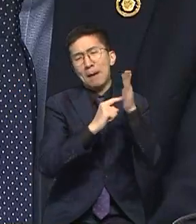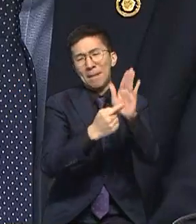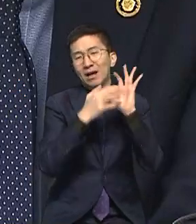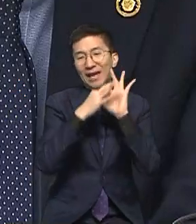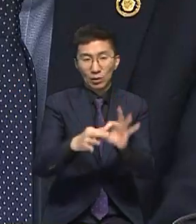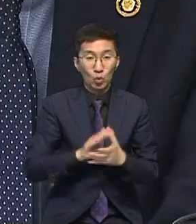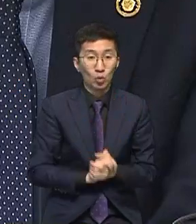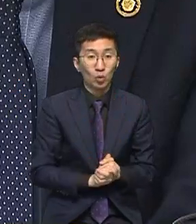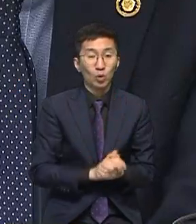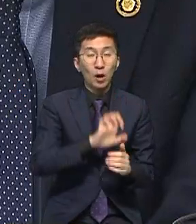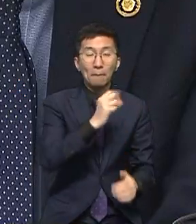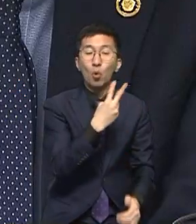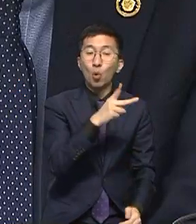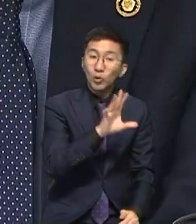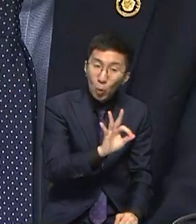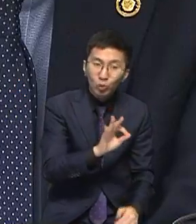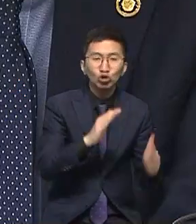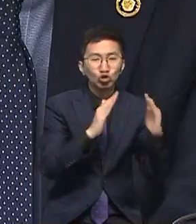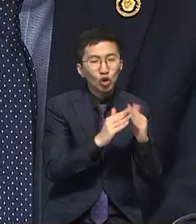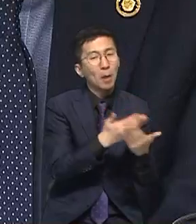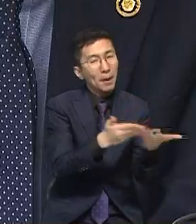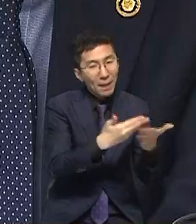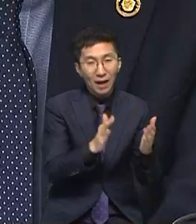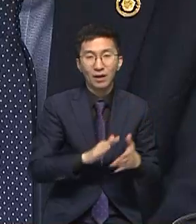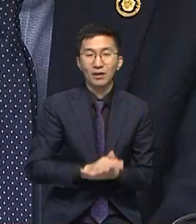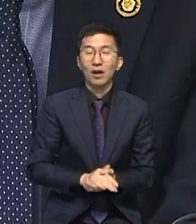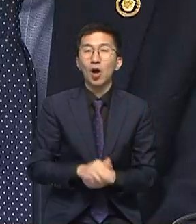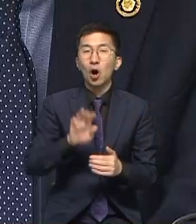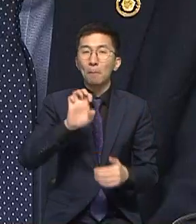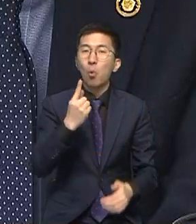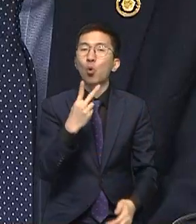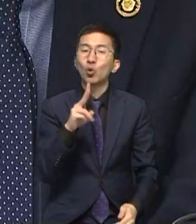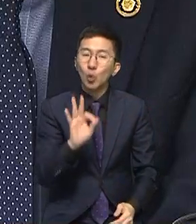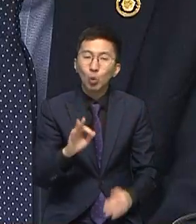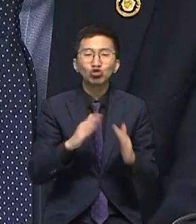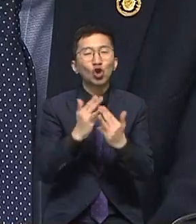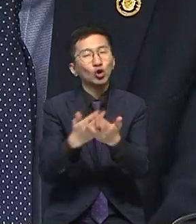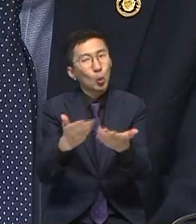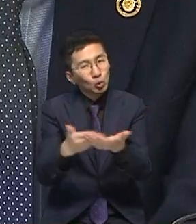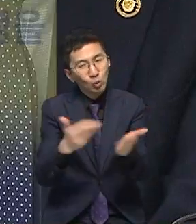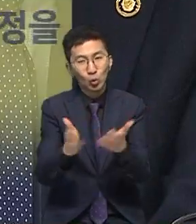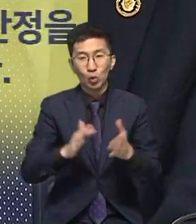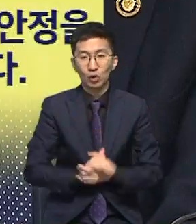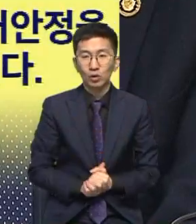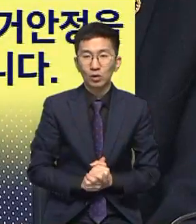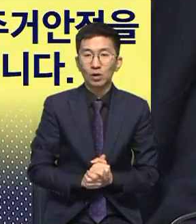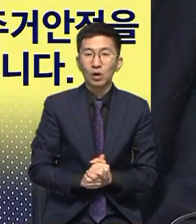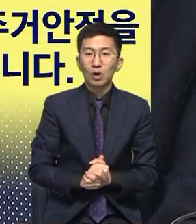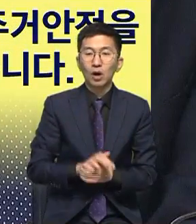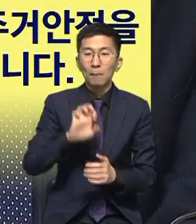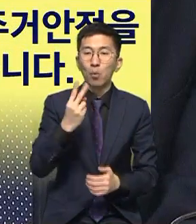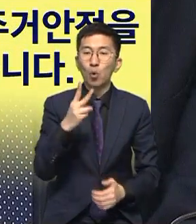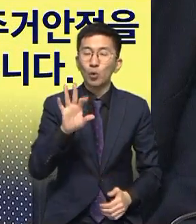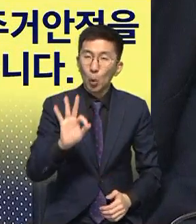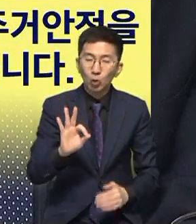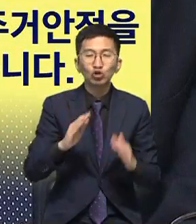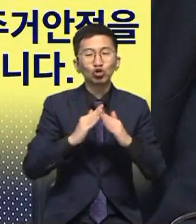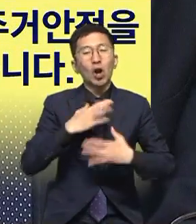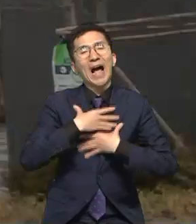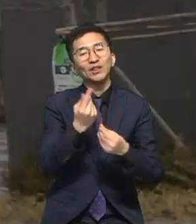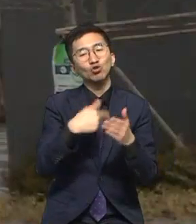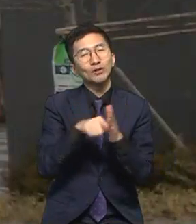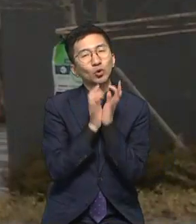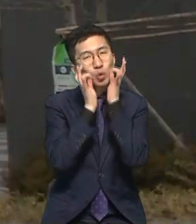포용적 주거복지망을 확충하고 포용적 주거복지망을 확충하고 포용적인 주거 안정을